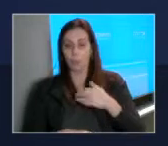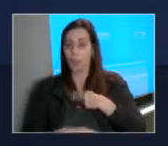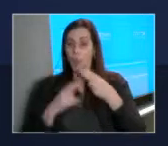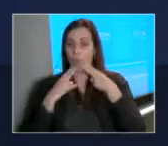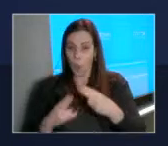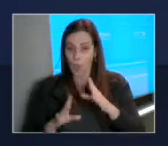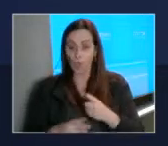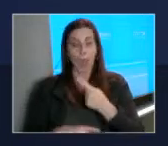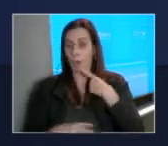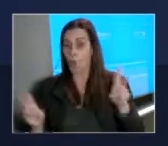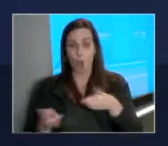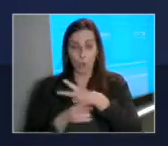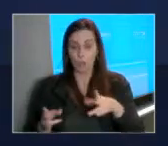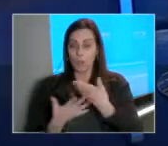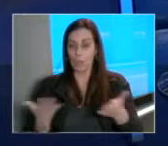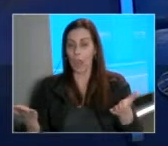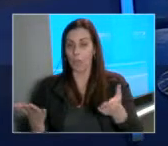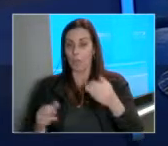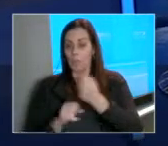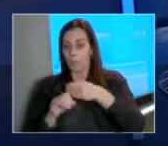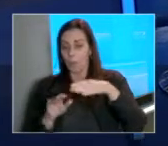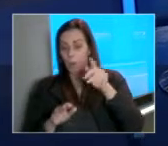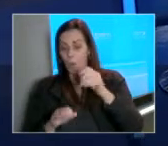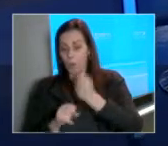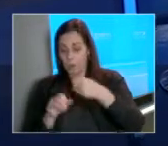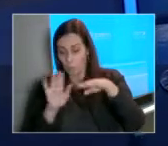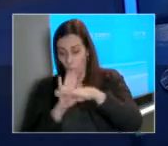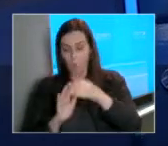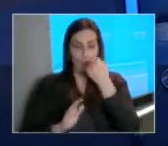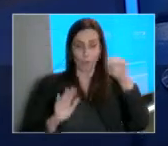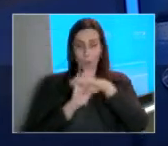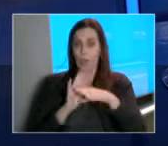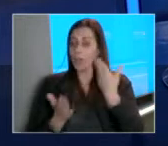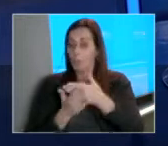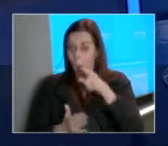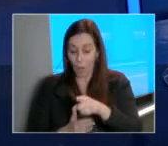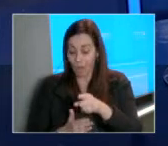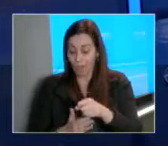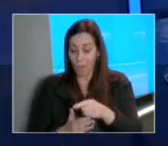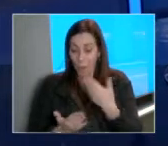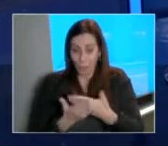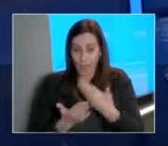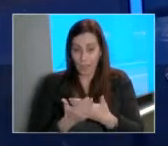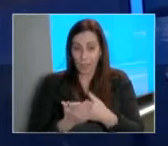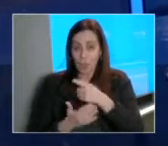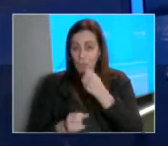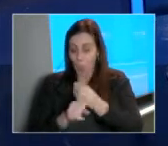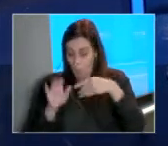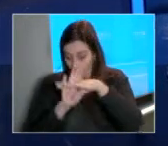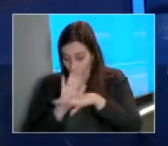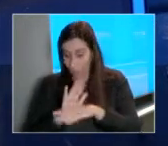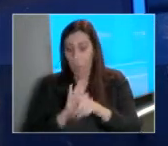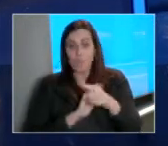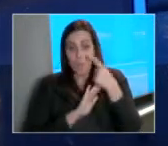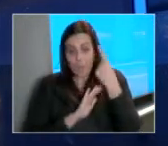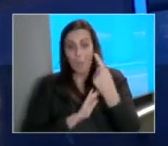עונה לך לטיעון. אמרת, לא יכול להיות שהם מחוקקים והם יעברו על החוק, נכון? אני מוכיח לך מספרית שהם מחוקקים